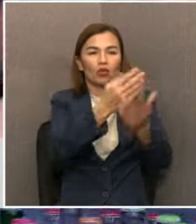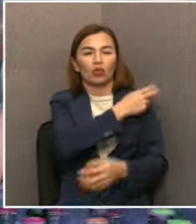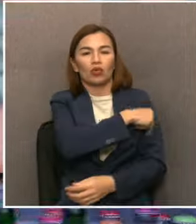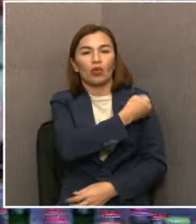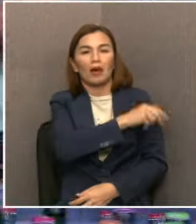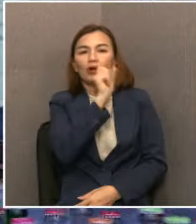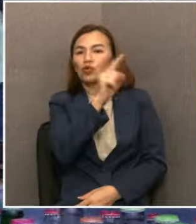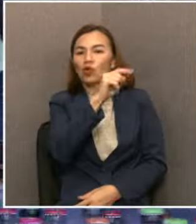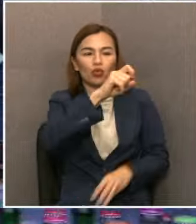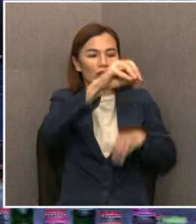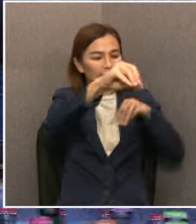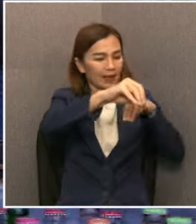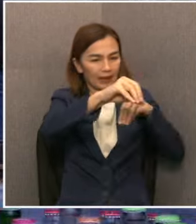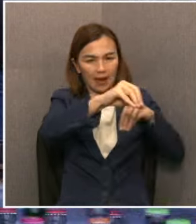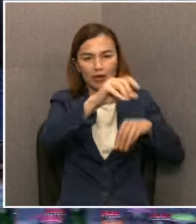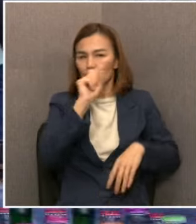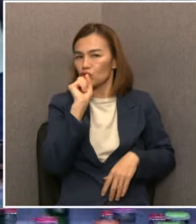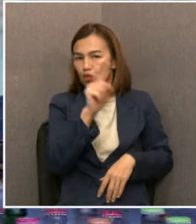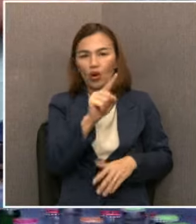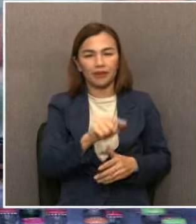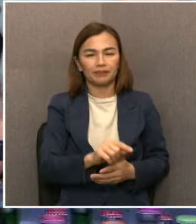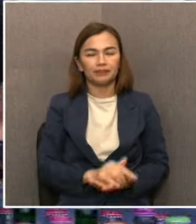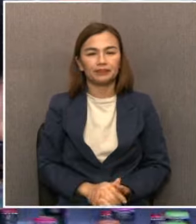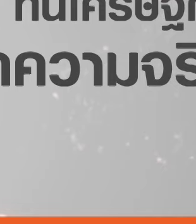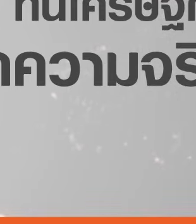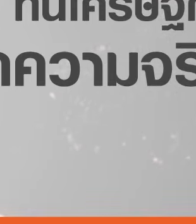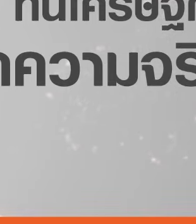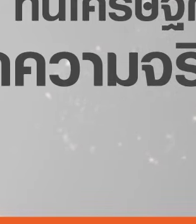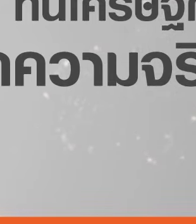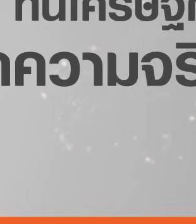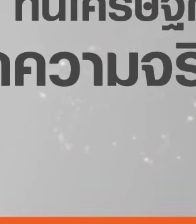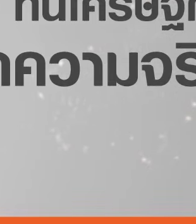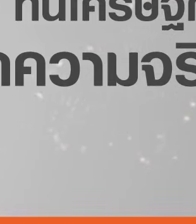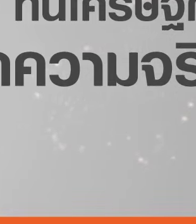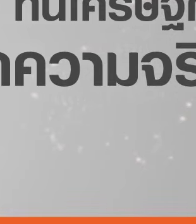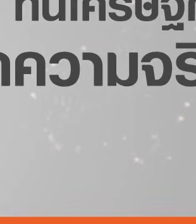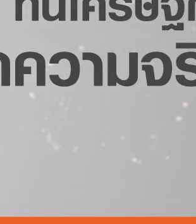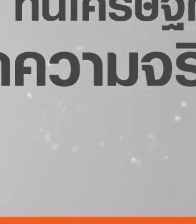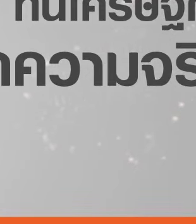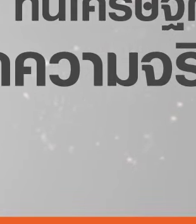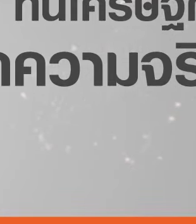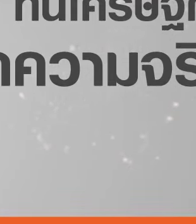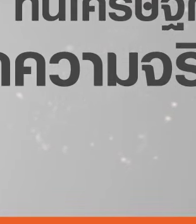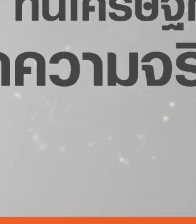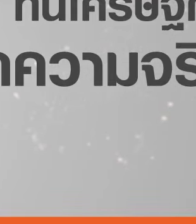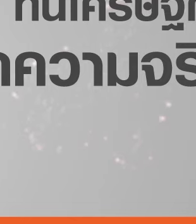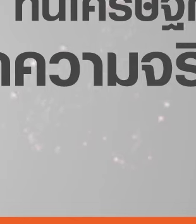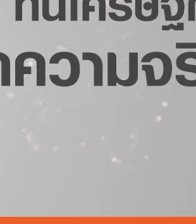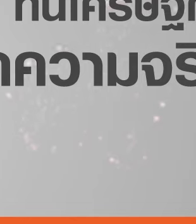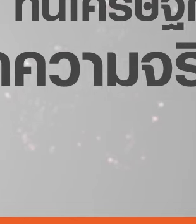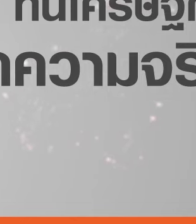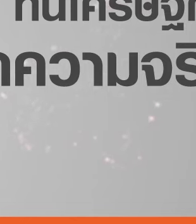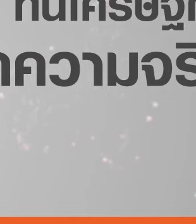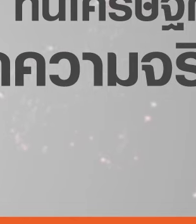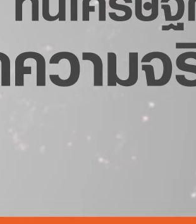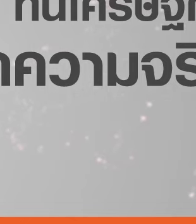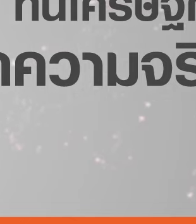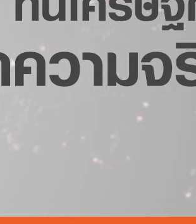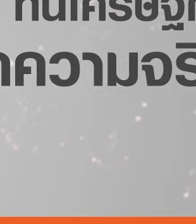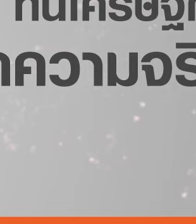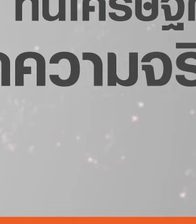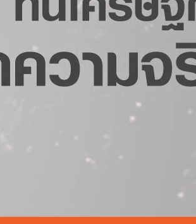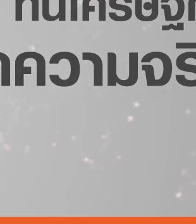ใกล้ที่สุดโดยเร็วที่สุดครับขอบคุณที่ติดตามรับชมรายการ TNNนวสข่าวเที่ยมนะครับอย่าลืมกด